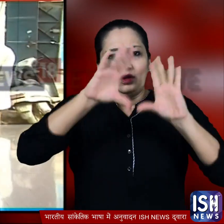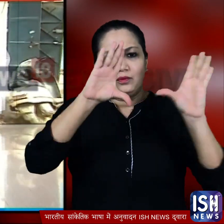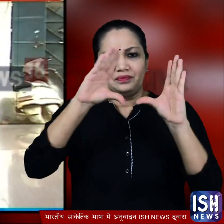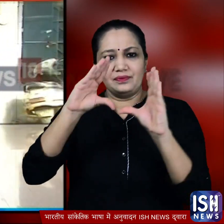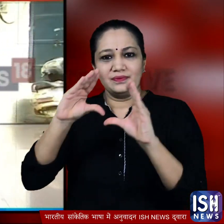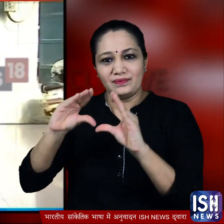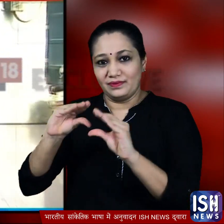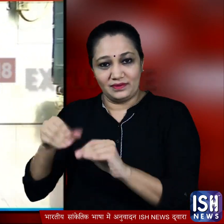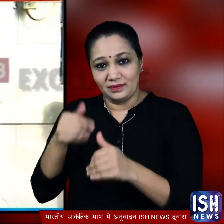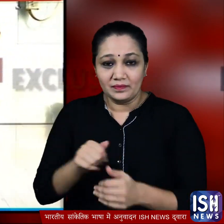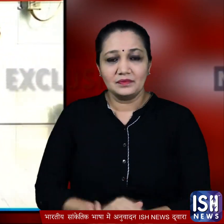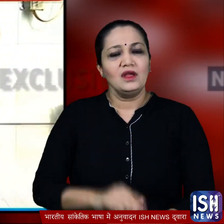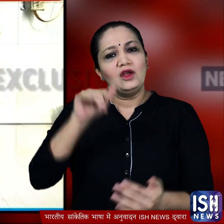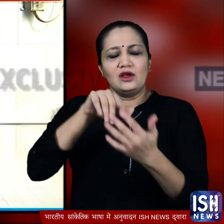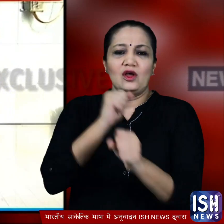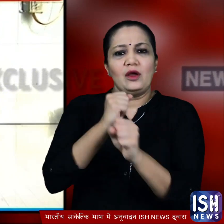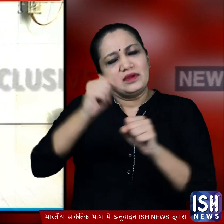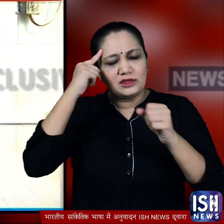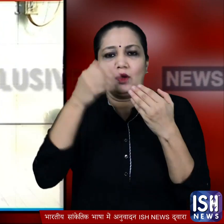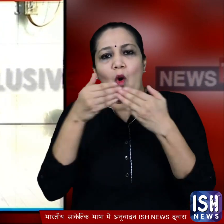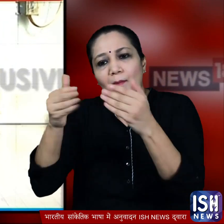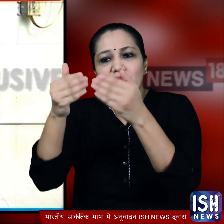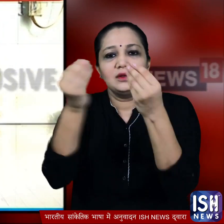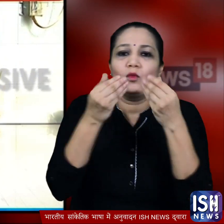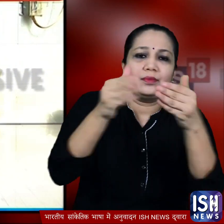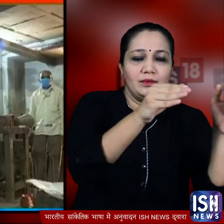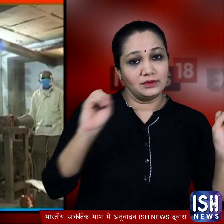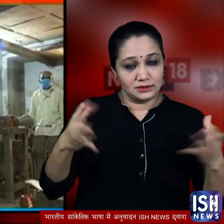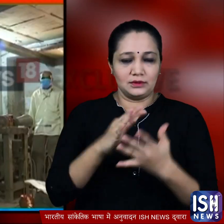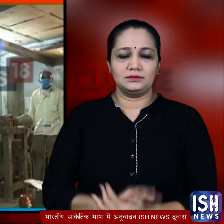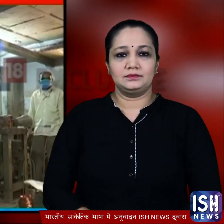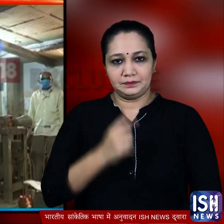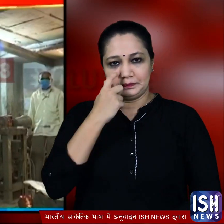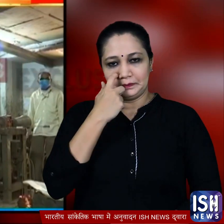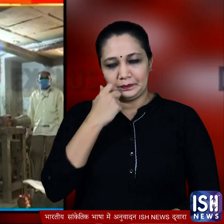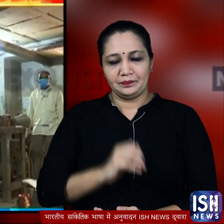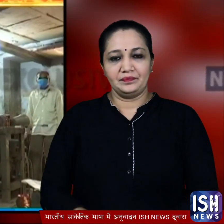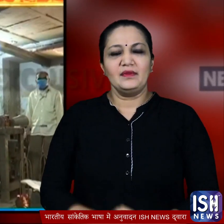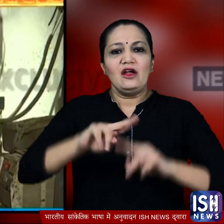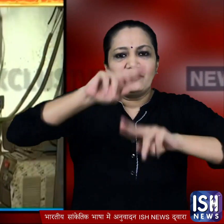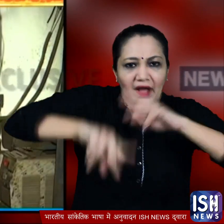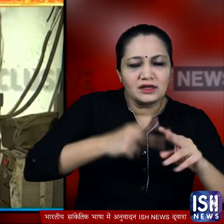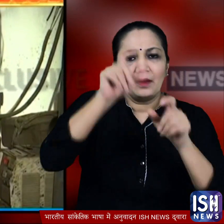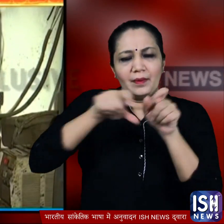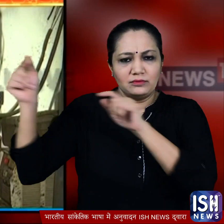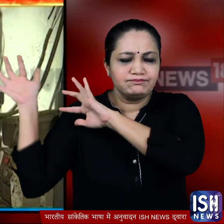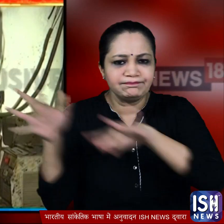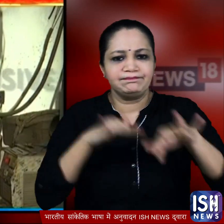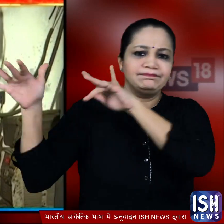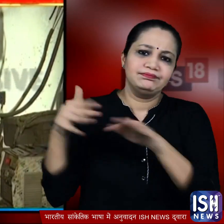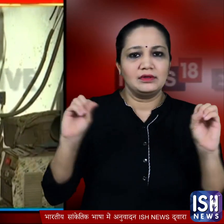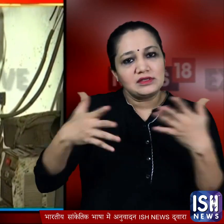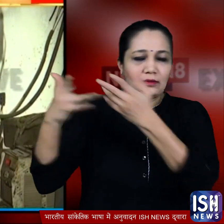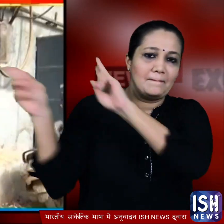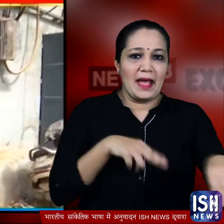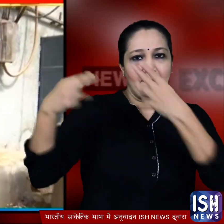कम होते ही सरकार ने अनलॉक की प्रक्रिया शुरू कर दी, जिसके बाद फैक्ट्रियों में मजदूरों के लौटने का सिलसिला